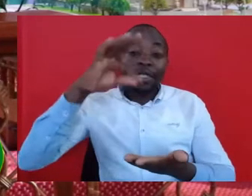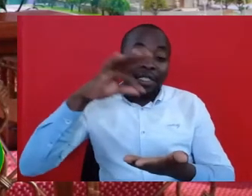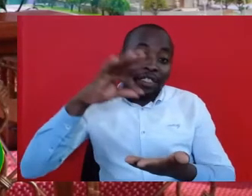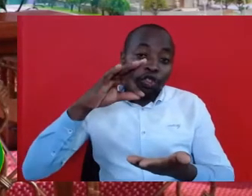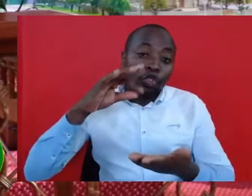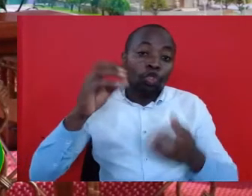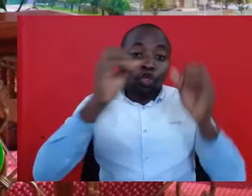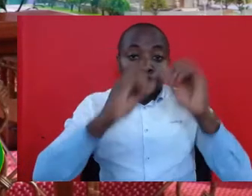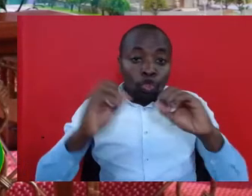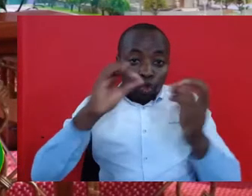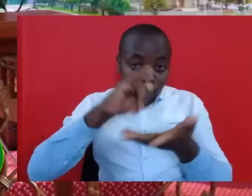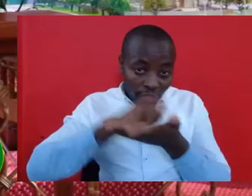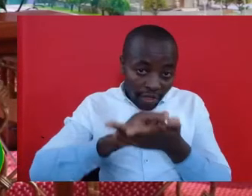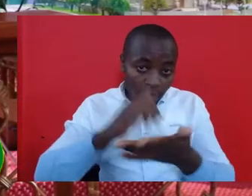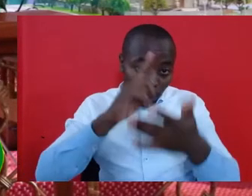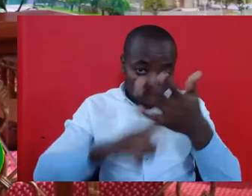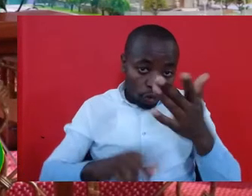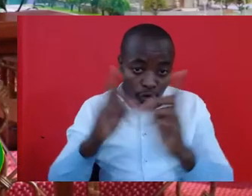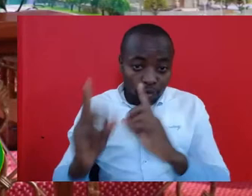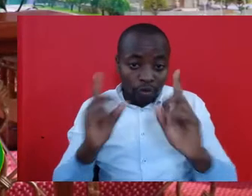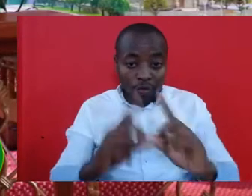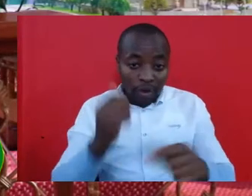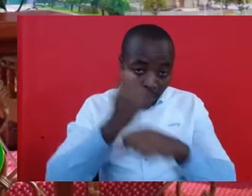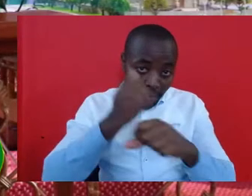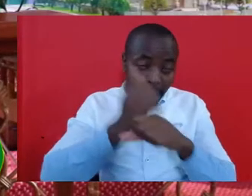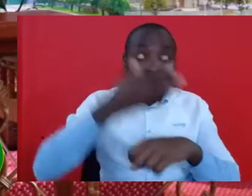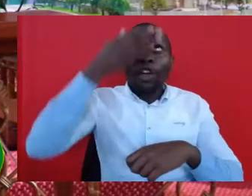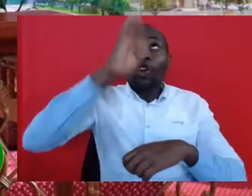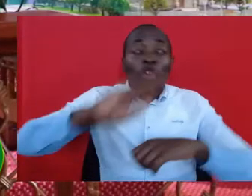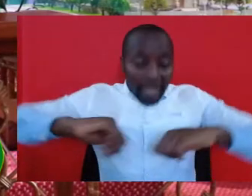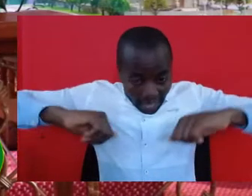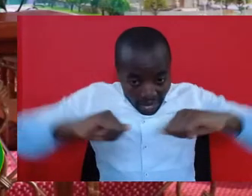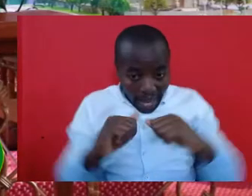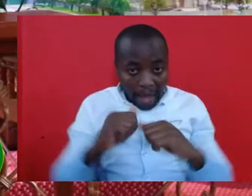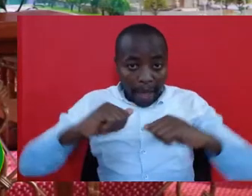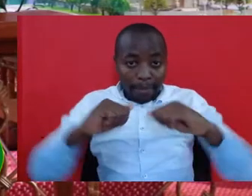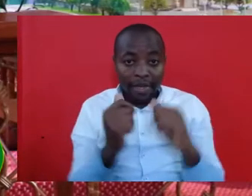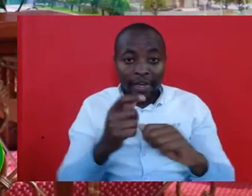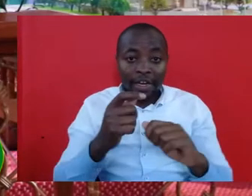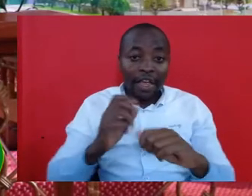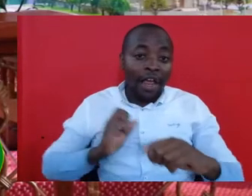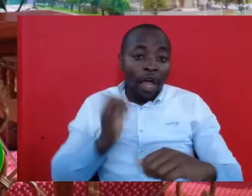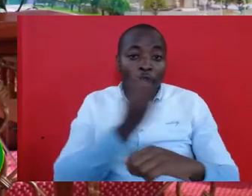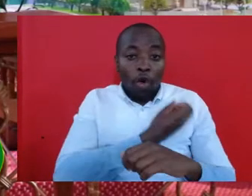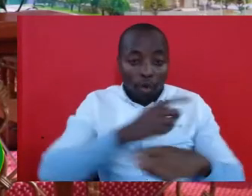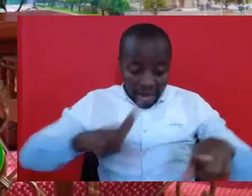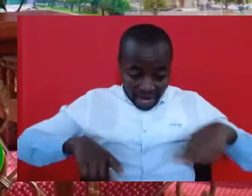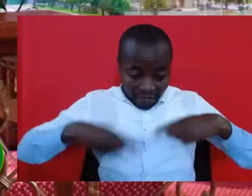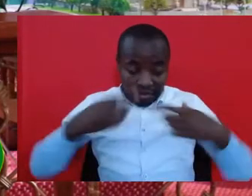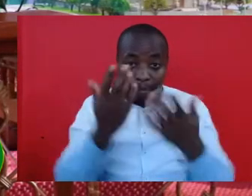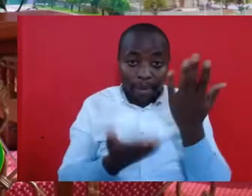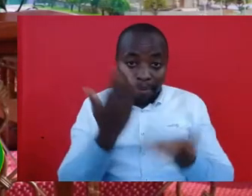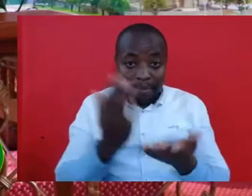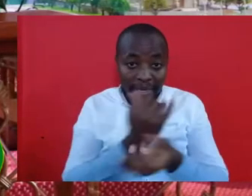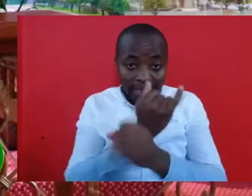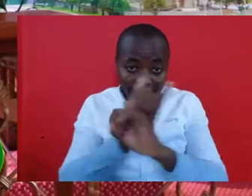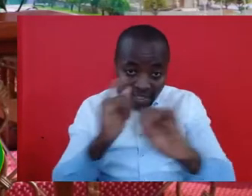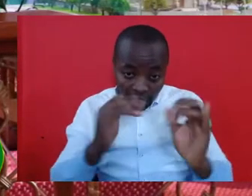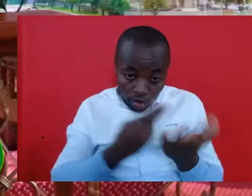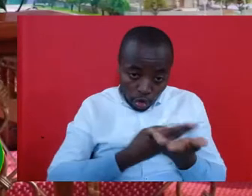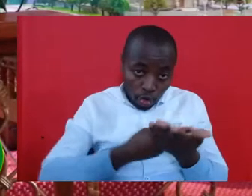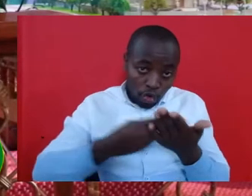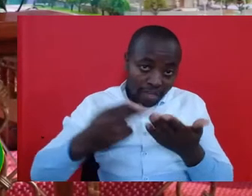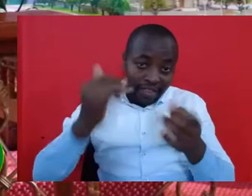ili mambo tunayotenda sasa yampendeze, na maisha yetu ya tangu sasa yawe safi na matakatifu, na